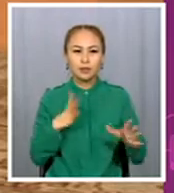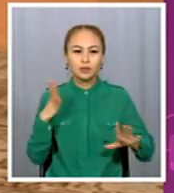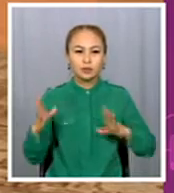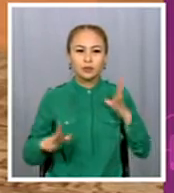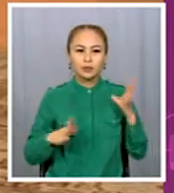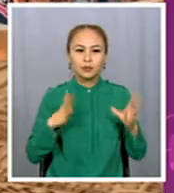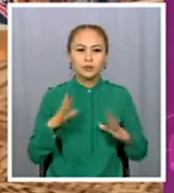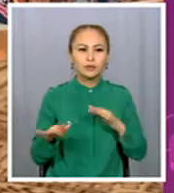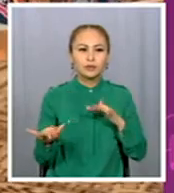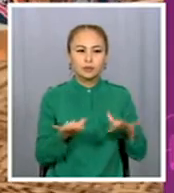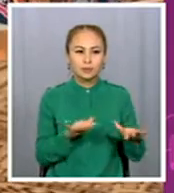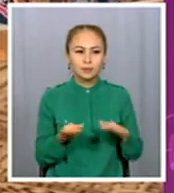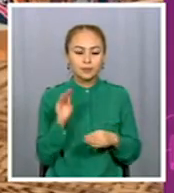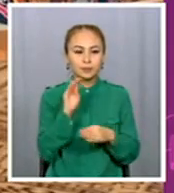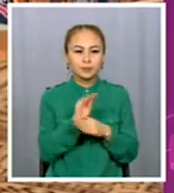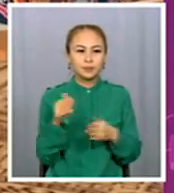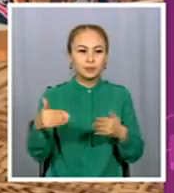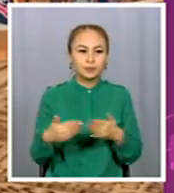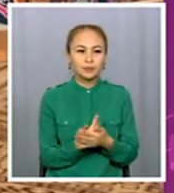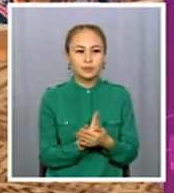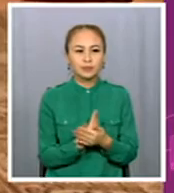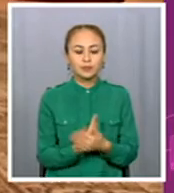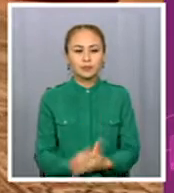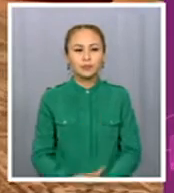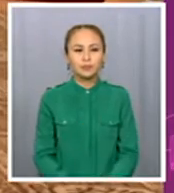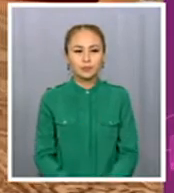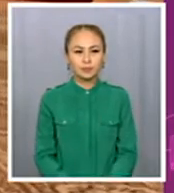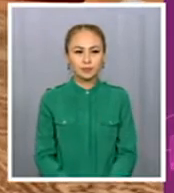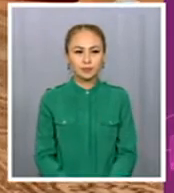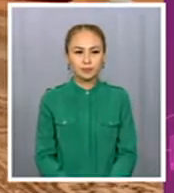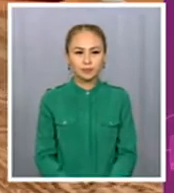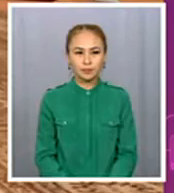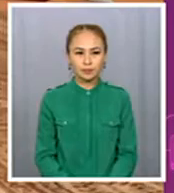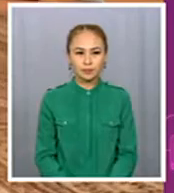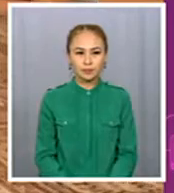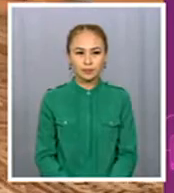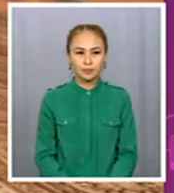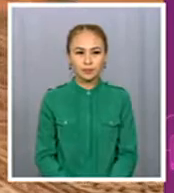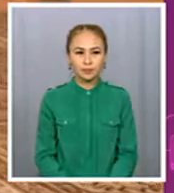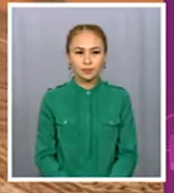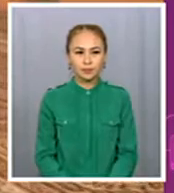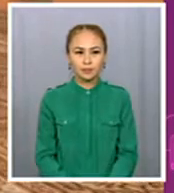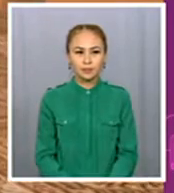да спортпен жанығып өз құрыштай.